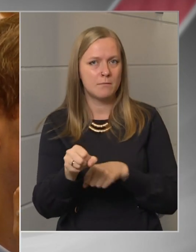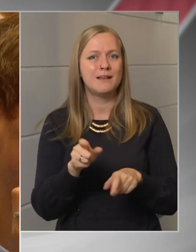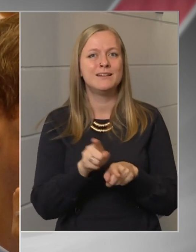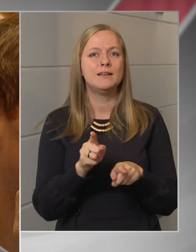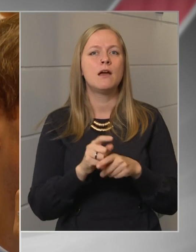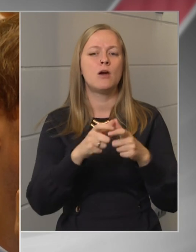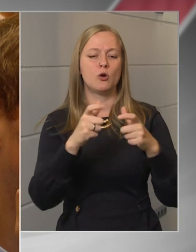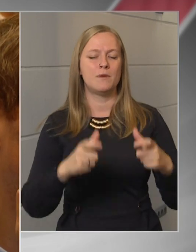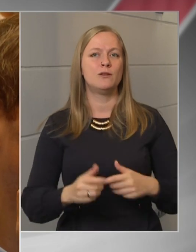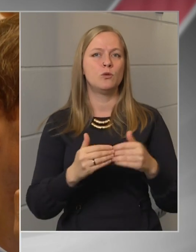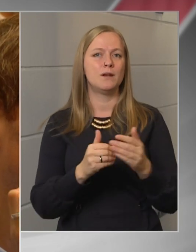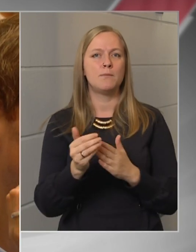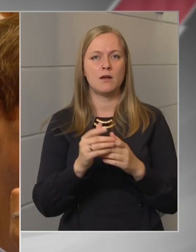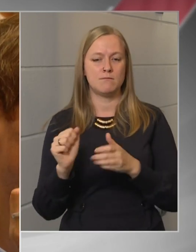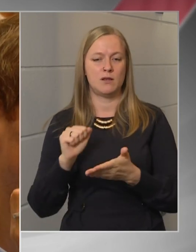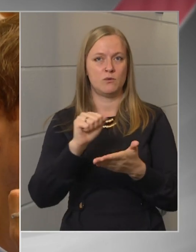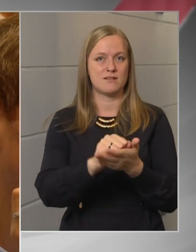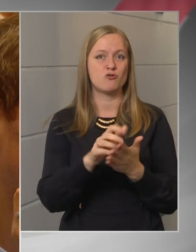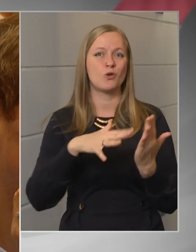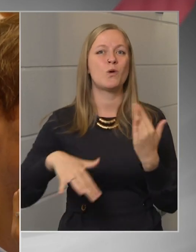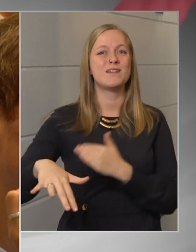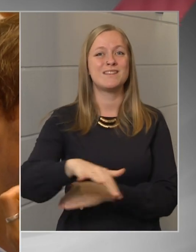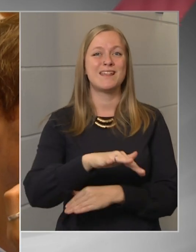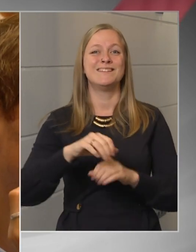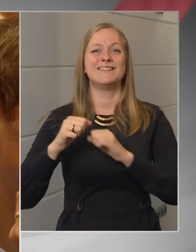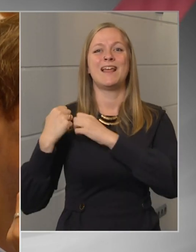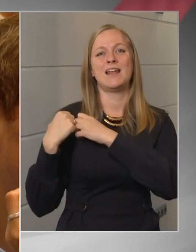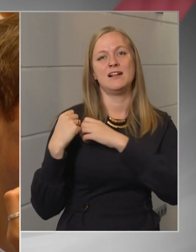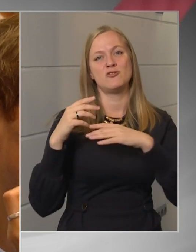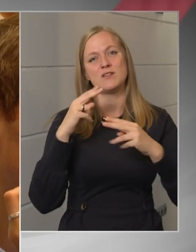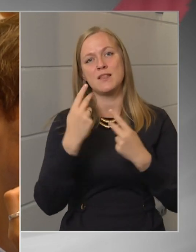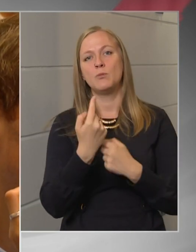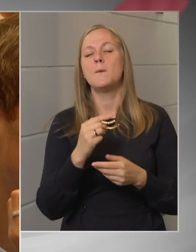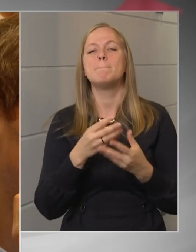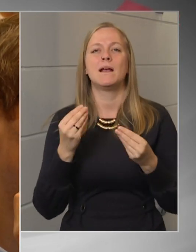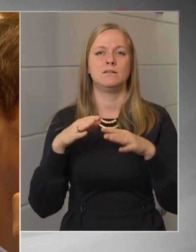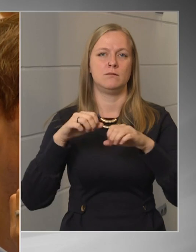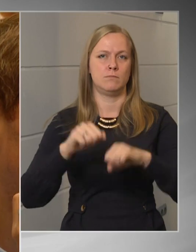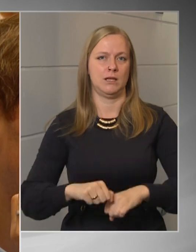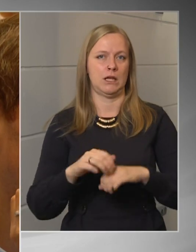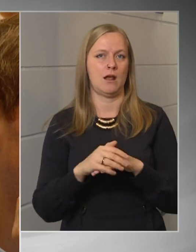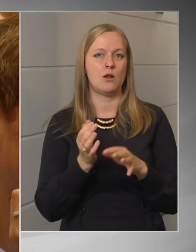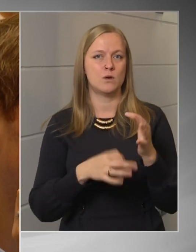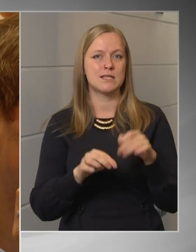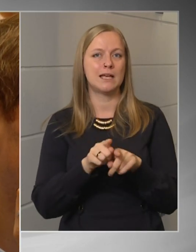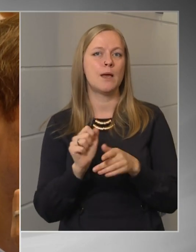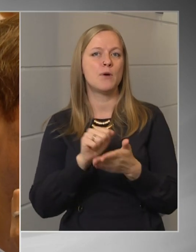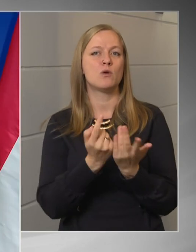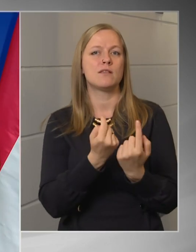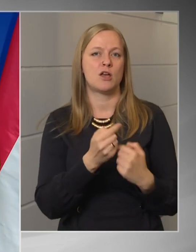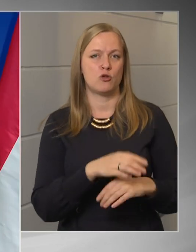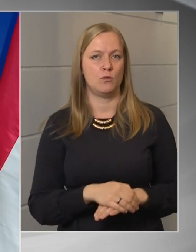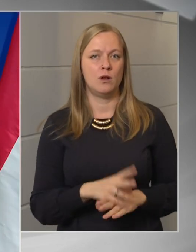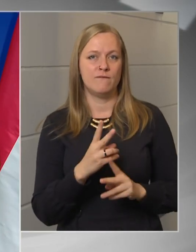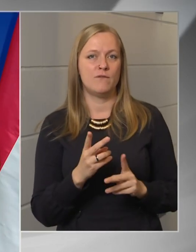beruházások környezetterhelési szempontból mennyit bír el az ország az ilyen beruházásokból? Tehát van